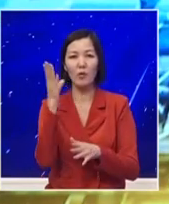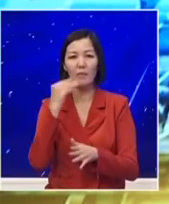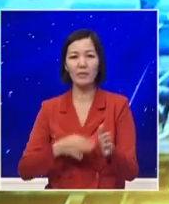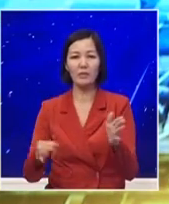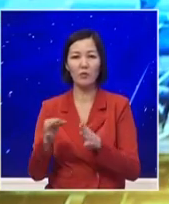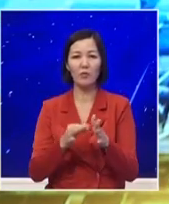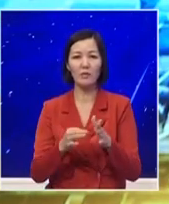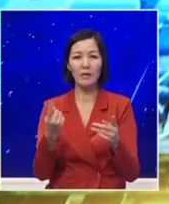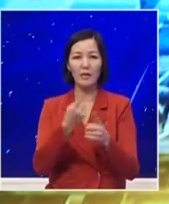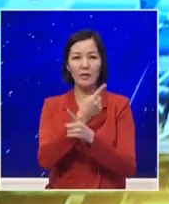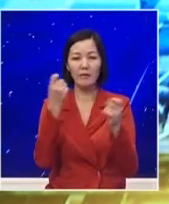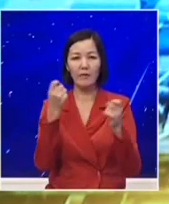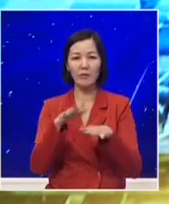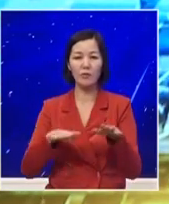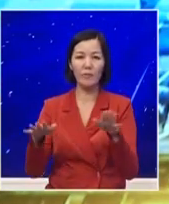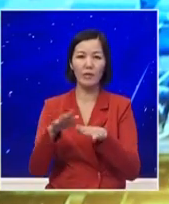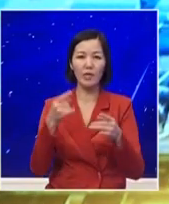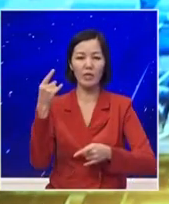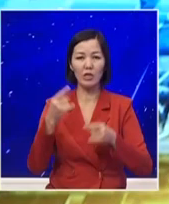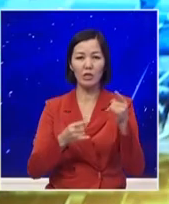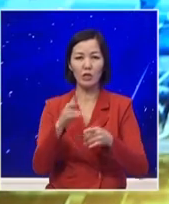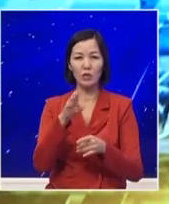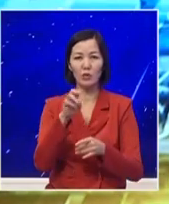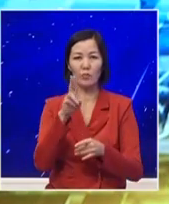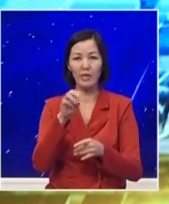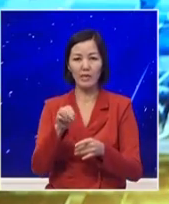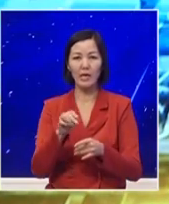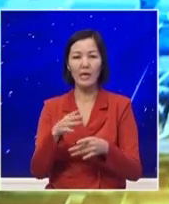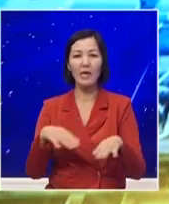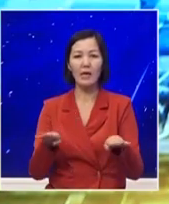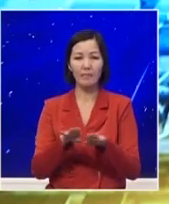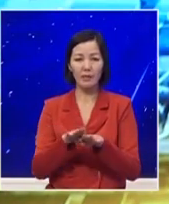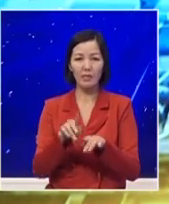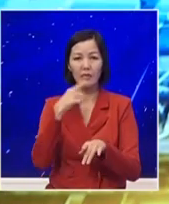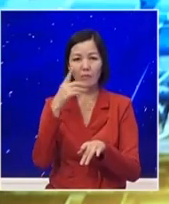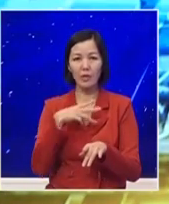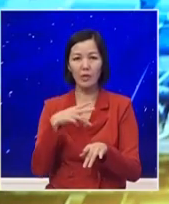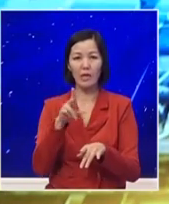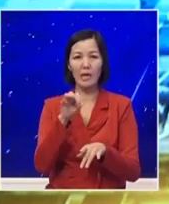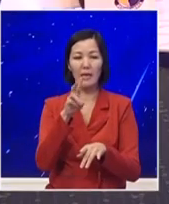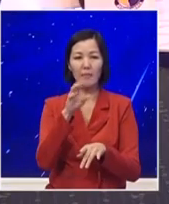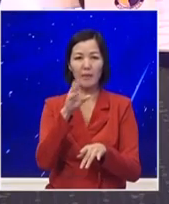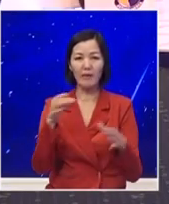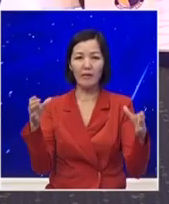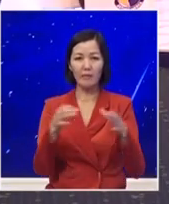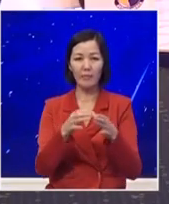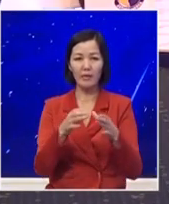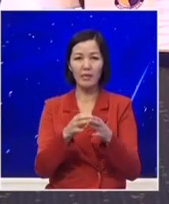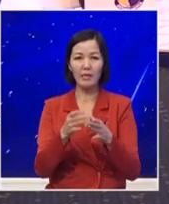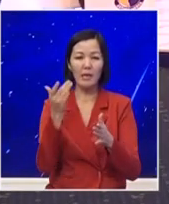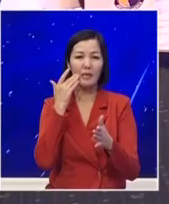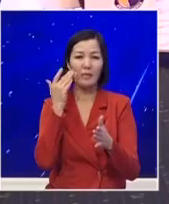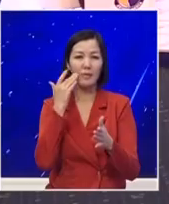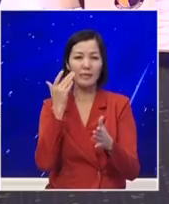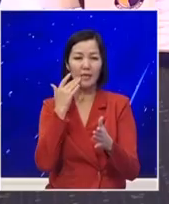по Алматинской области на информационной площадке ЖТСУ Медиа. Так, по словам Думана Калибекова, департаментом на